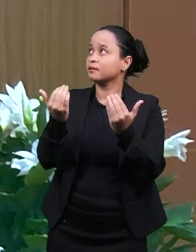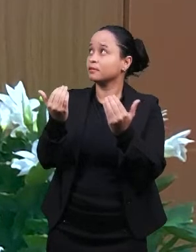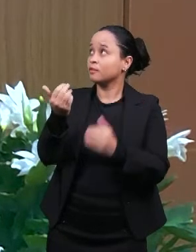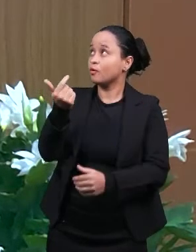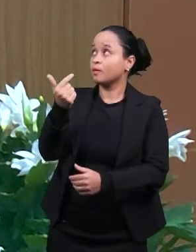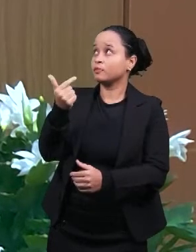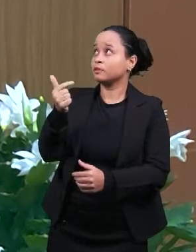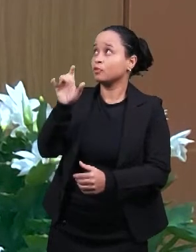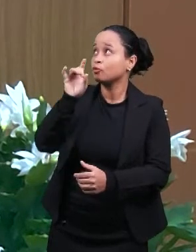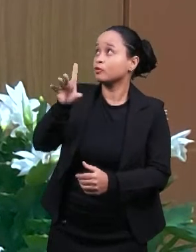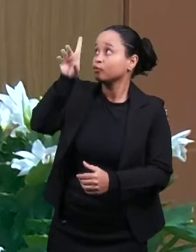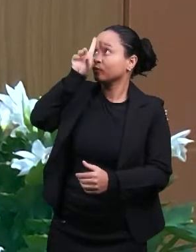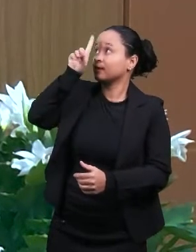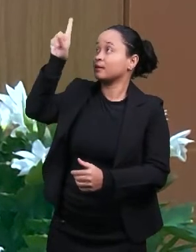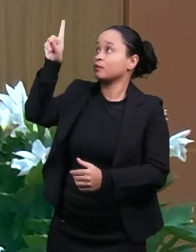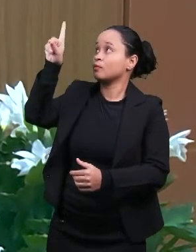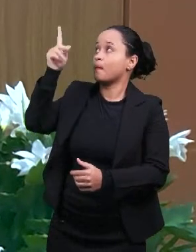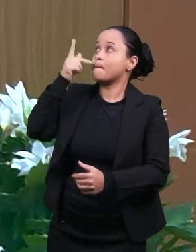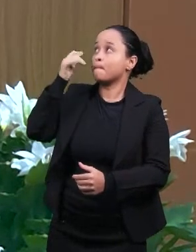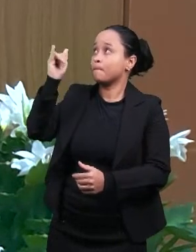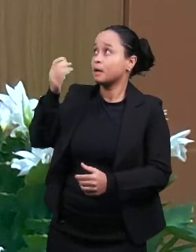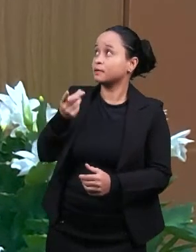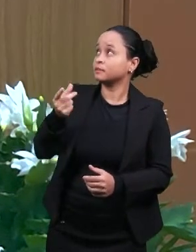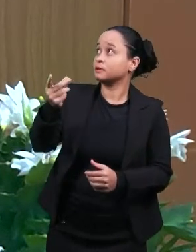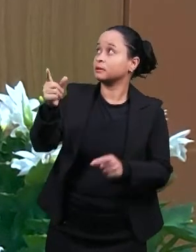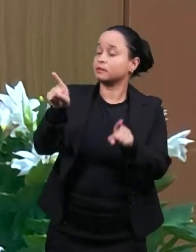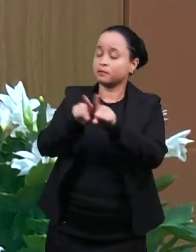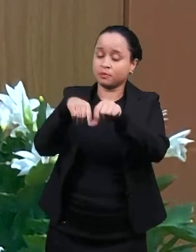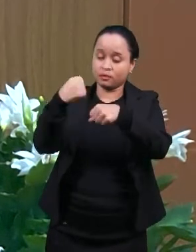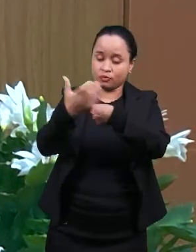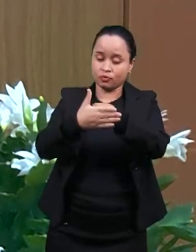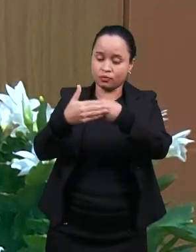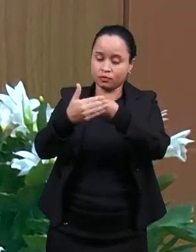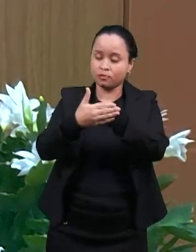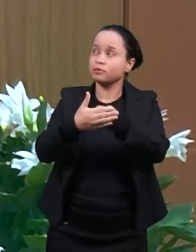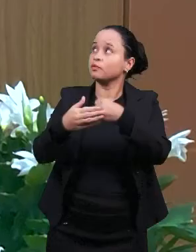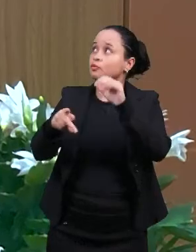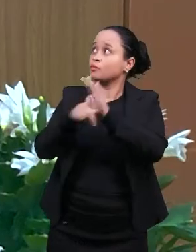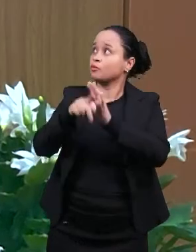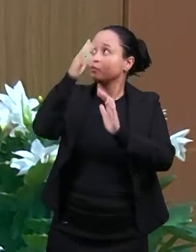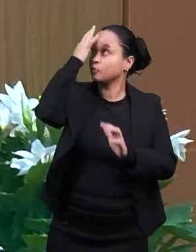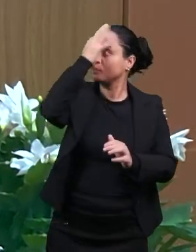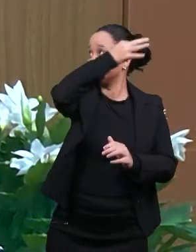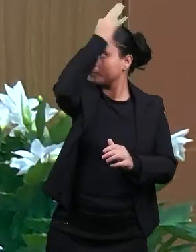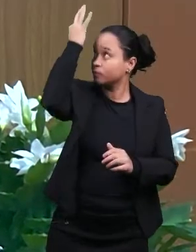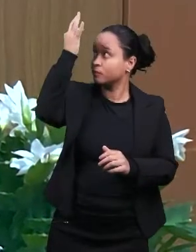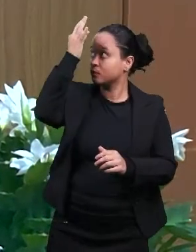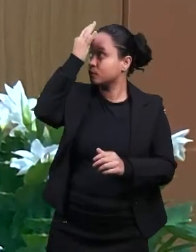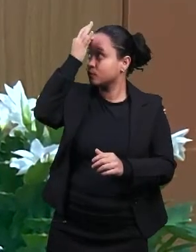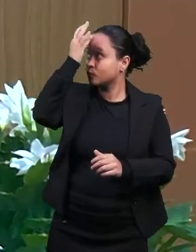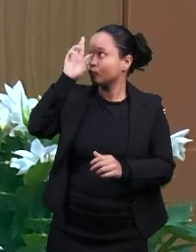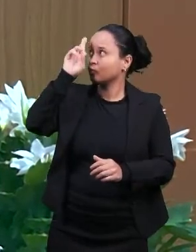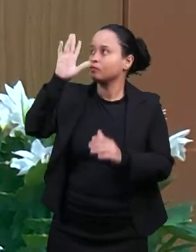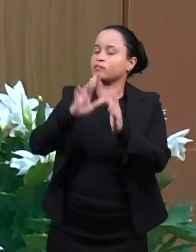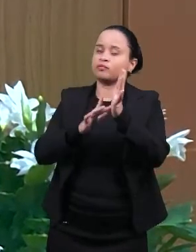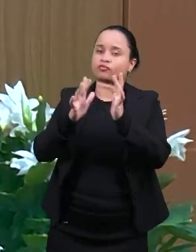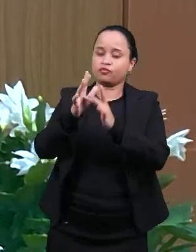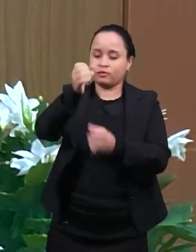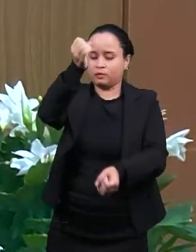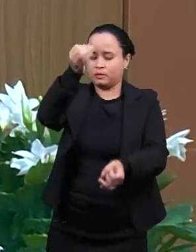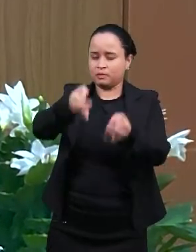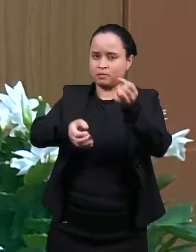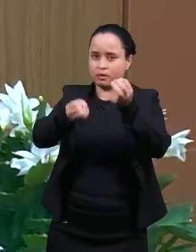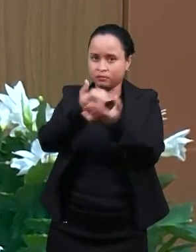Отца и сила, утешение и общение Святого Духа Божьего да будут со всеми